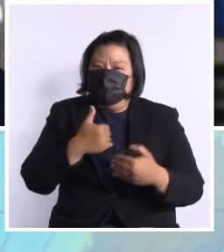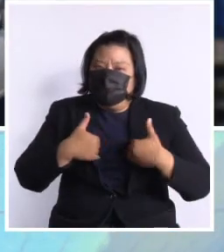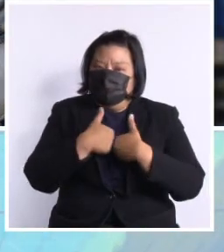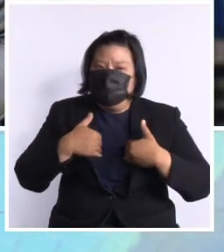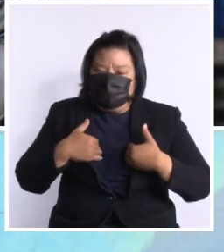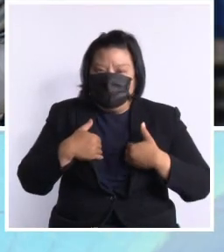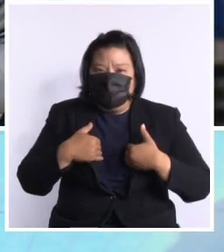ลุ้นหลายต่อเลยครับ